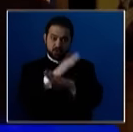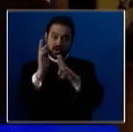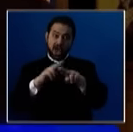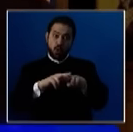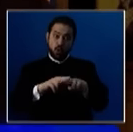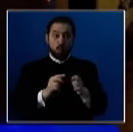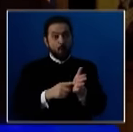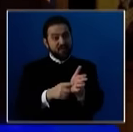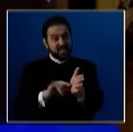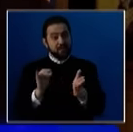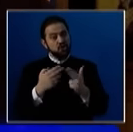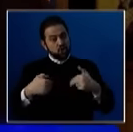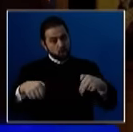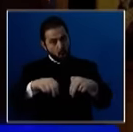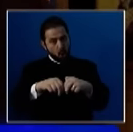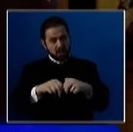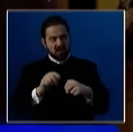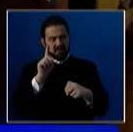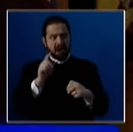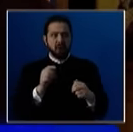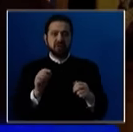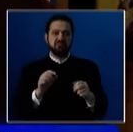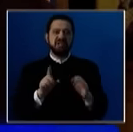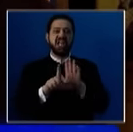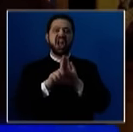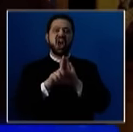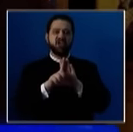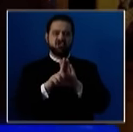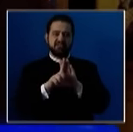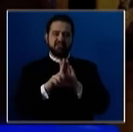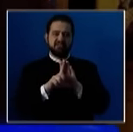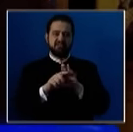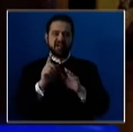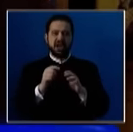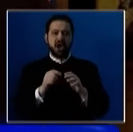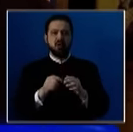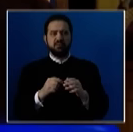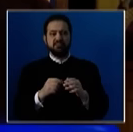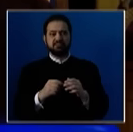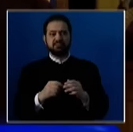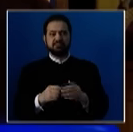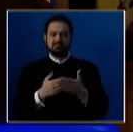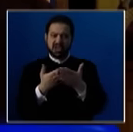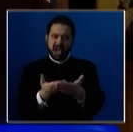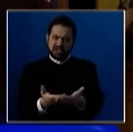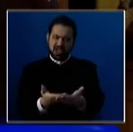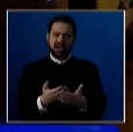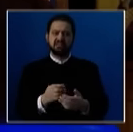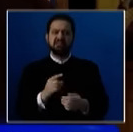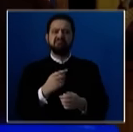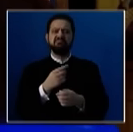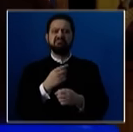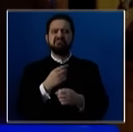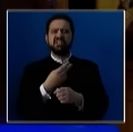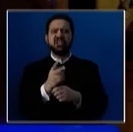mai multe ori și noi, ca o chestiune juridică, ca o achitare de greșeli, ca